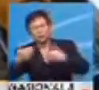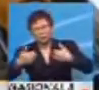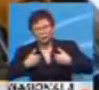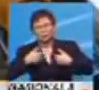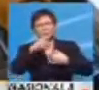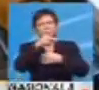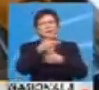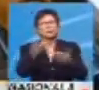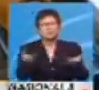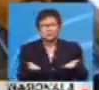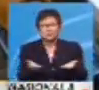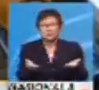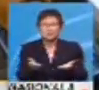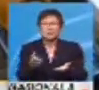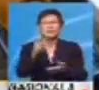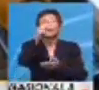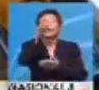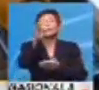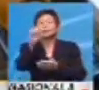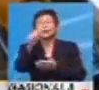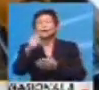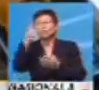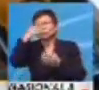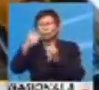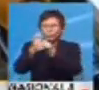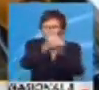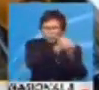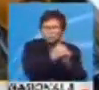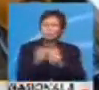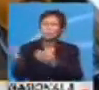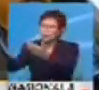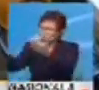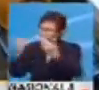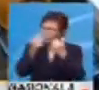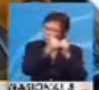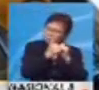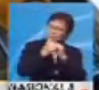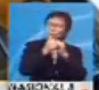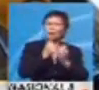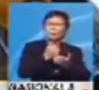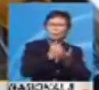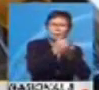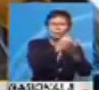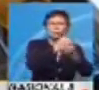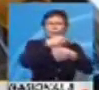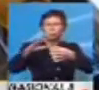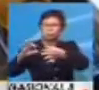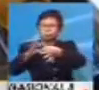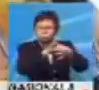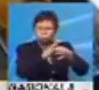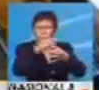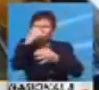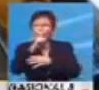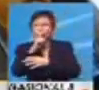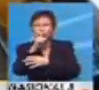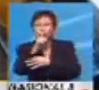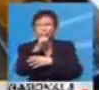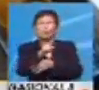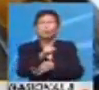untuk sama-sama kita membantu dan bekerjasama bagi memastikan supaya